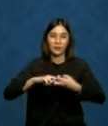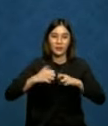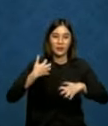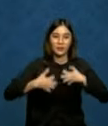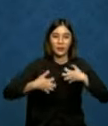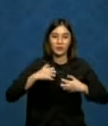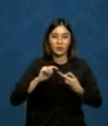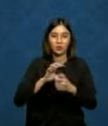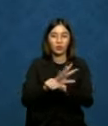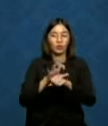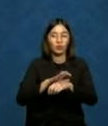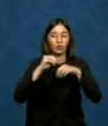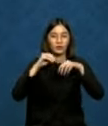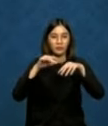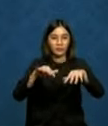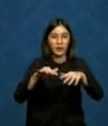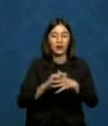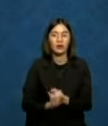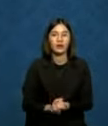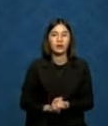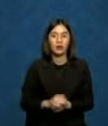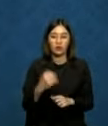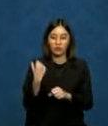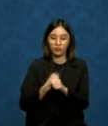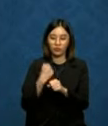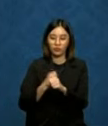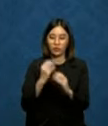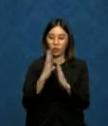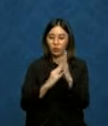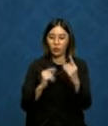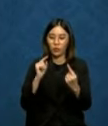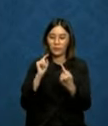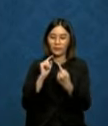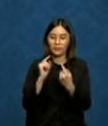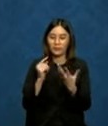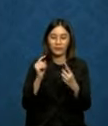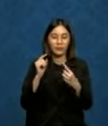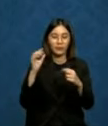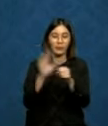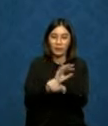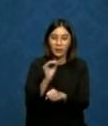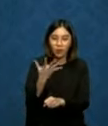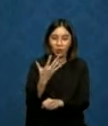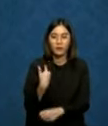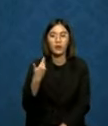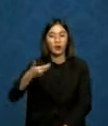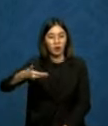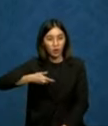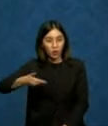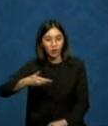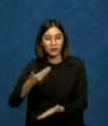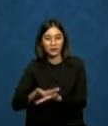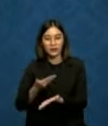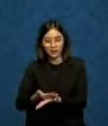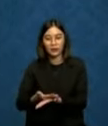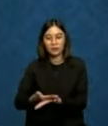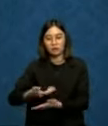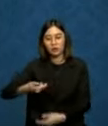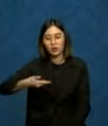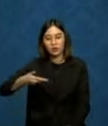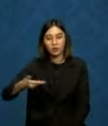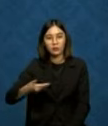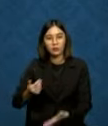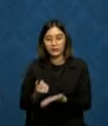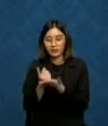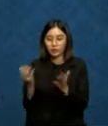โควิดนะคะแล้วก็พอเาฝึกอบรมไม่ถึงเขาก็มาขอใช้เงินอุดหนุนตัวนี้น้อย